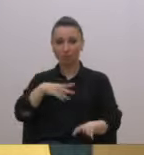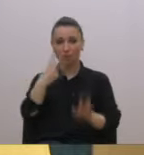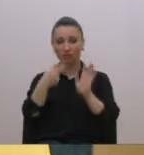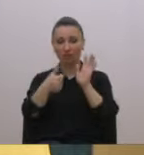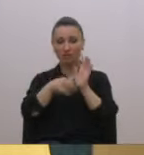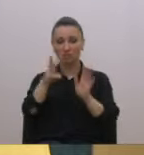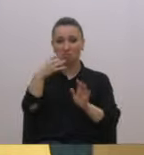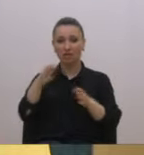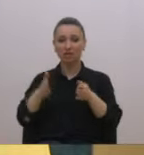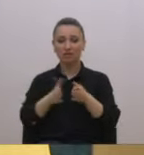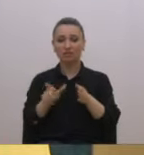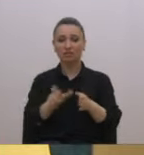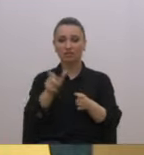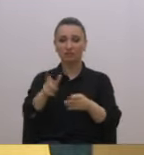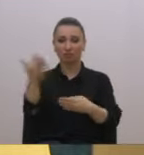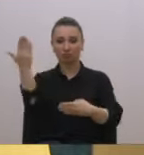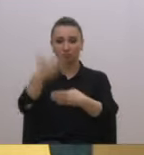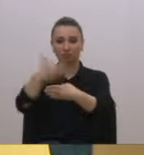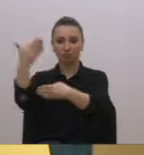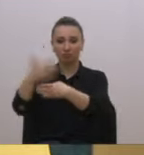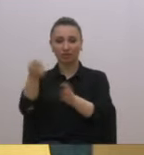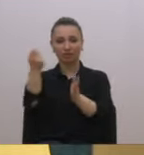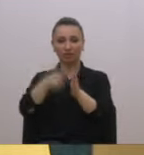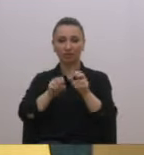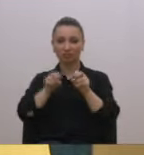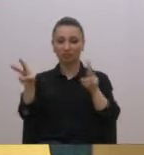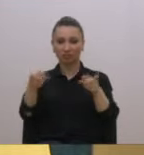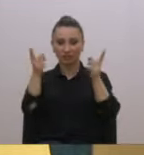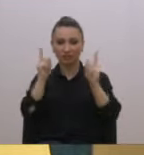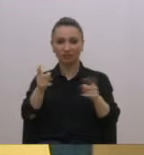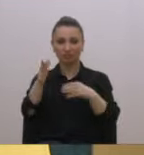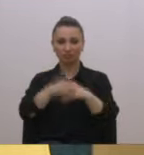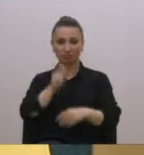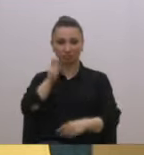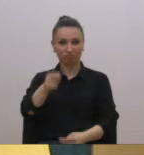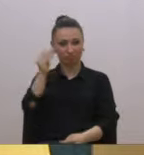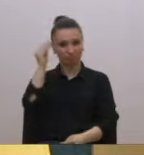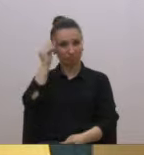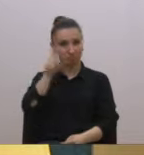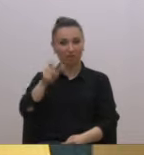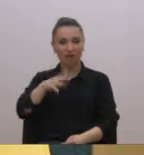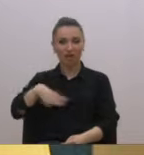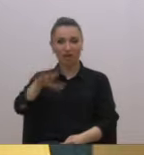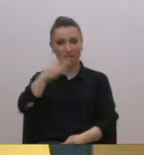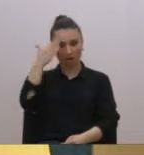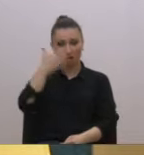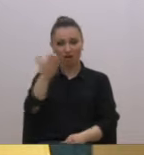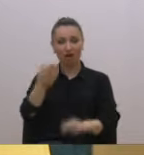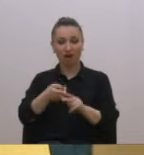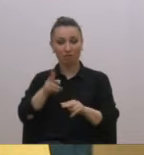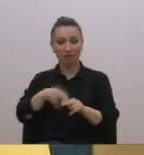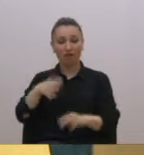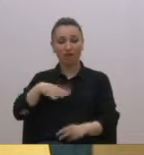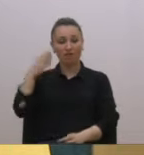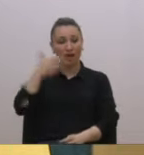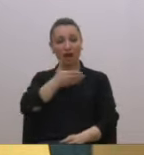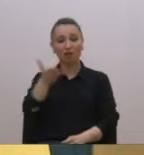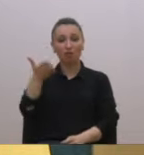მაისს. გადაკეთეთ, რომ ვერან ვერ გაქცეულიყო, რომ დაგესაჯათ უსასტიკედასად ქართველი ხალხი და ამიტომაც არის, რომ ქართველმა ხალხმა